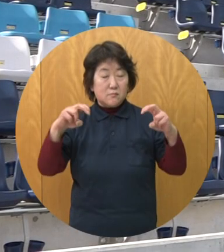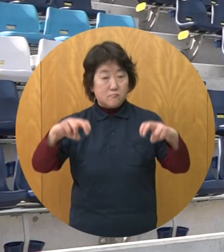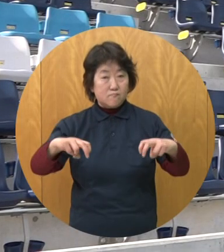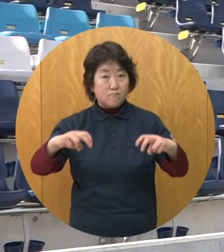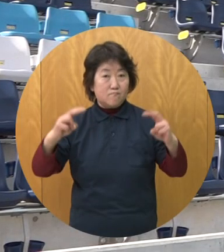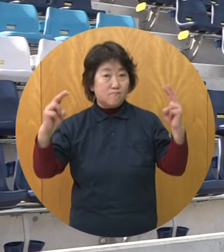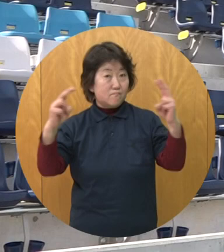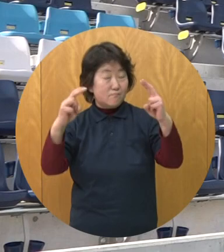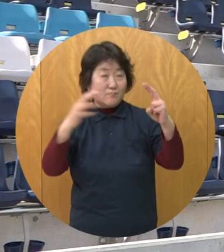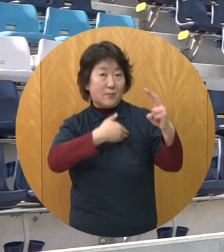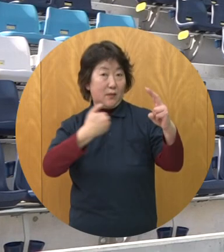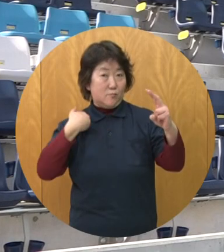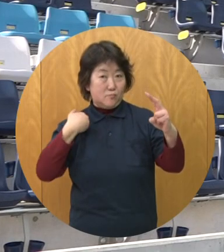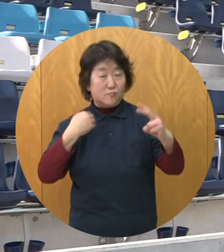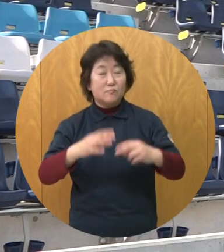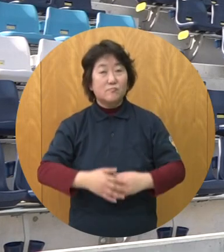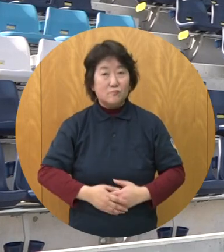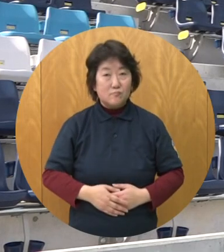戦することができます。